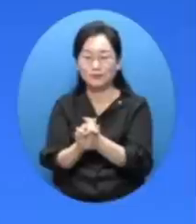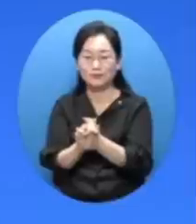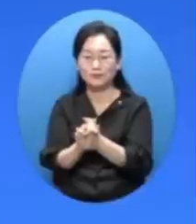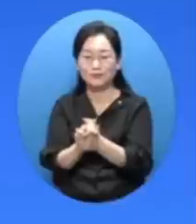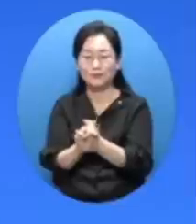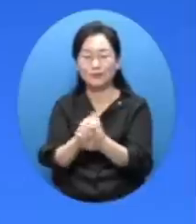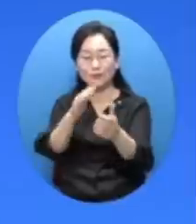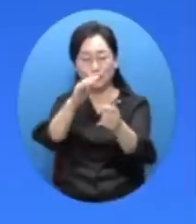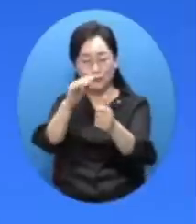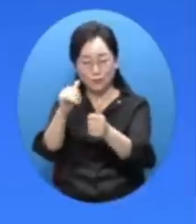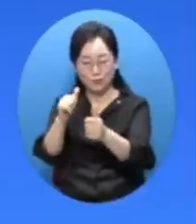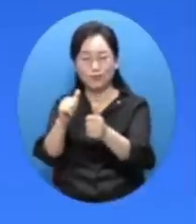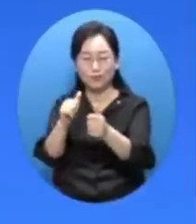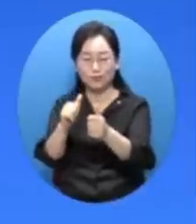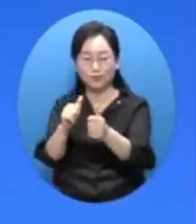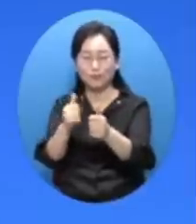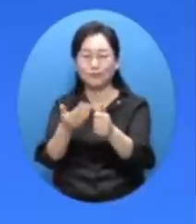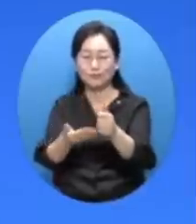부르셨습니다.